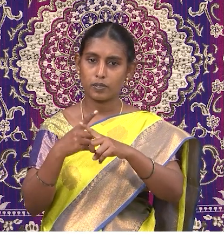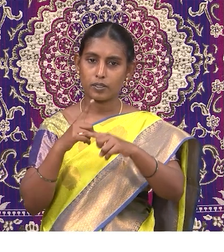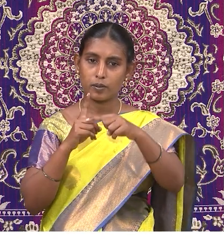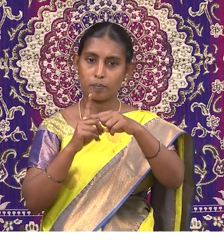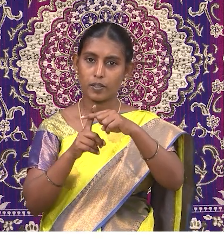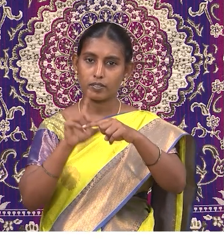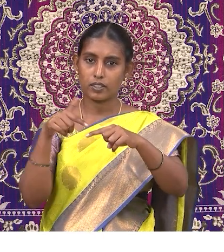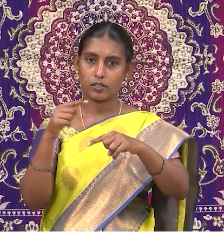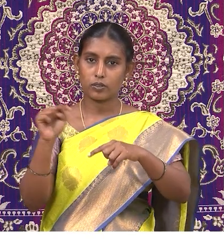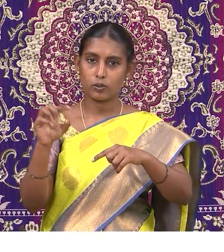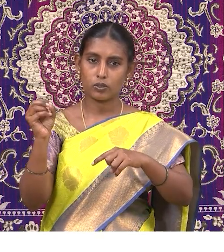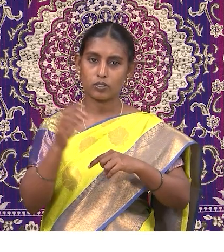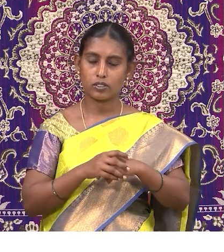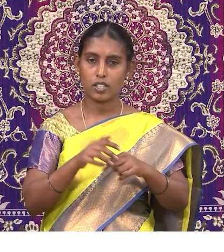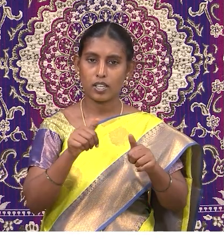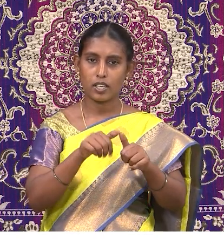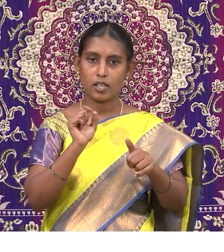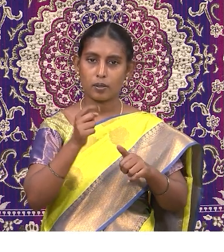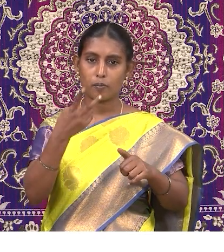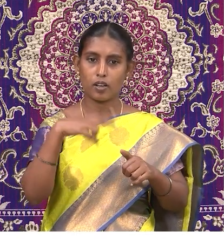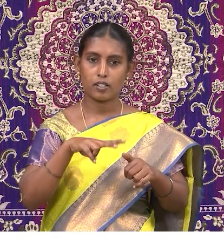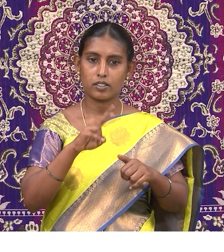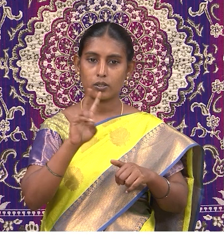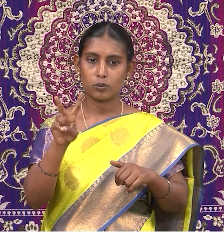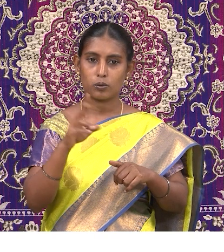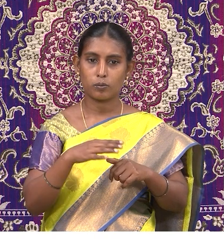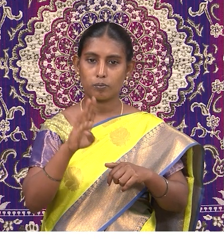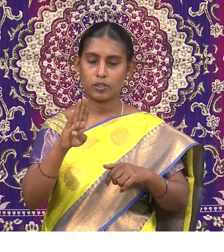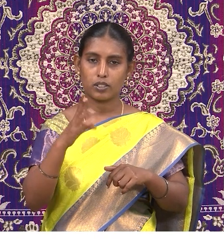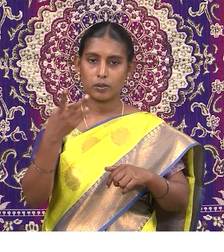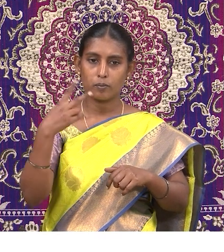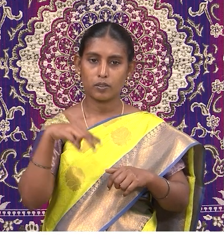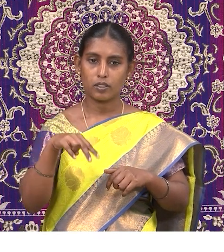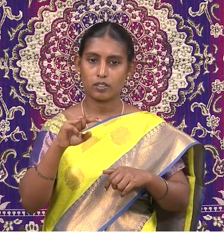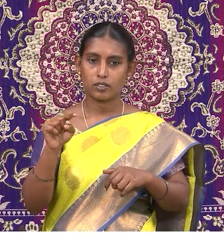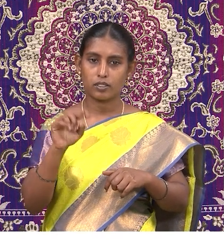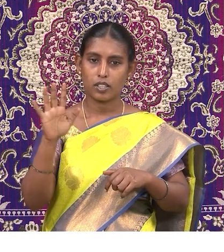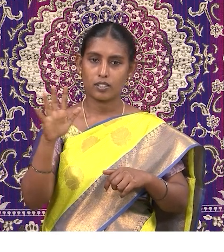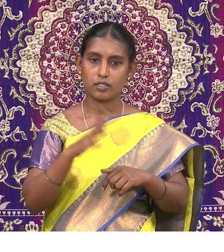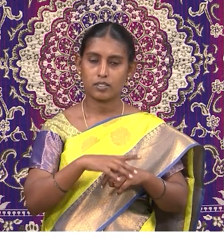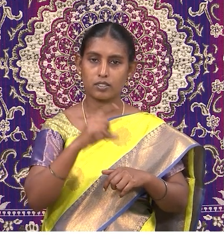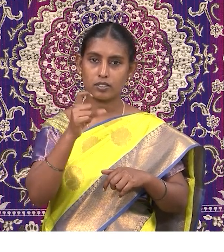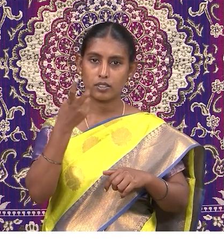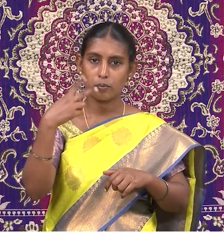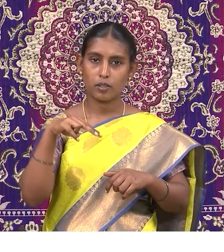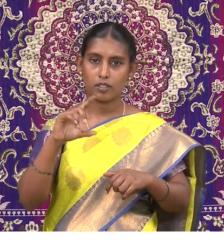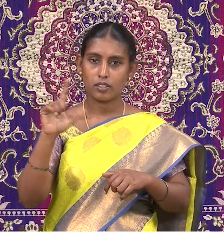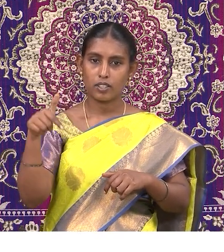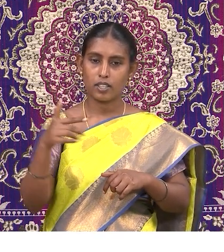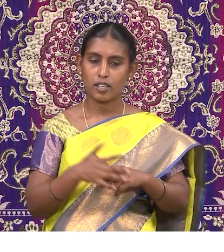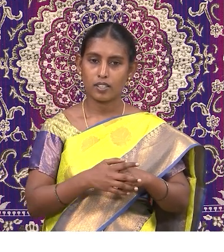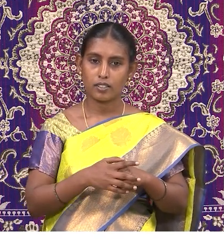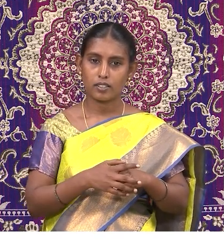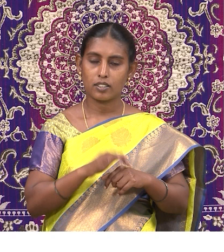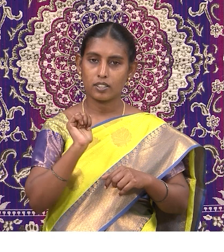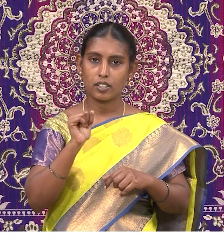2x² + 5x + 7=0. அப்போ ஏ என்ன எழுதுவீங்க, 2, பி 5, சி 7. இப்போ அடுத்து நாம்